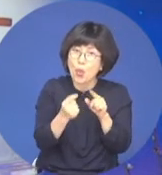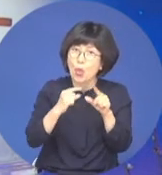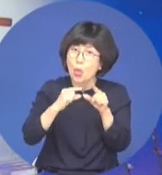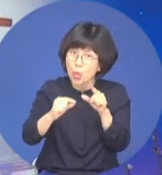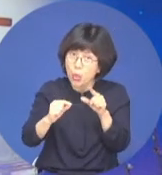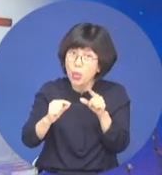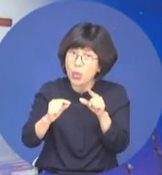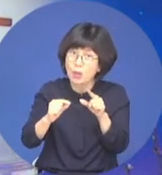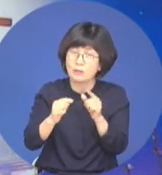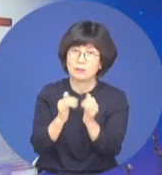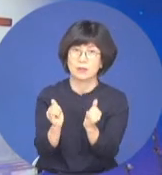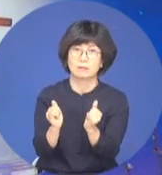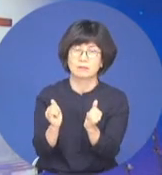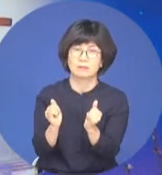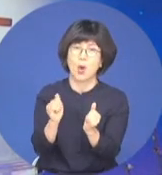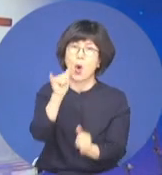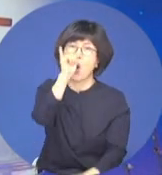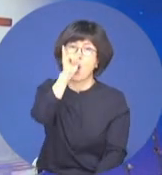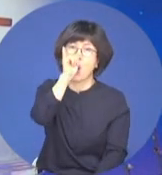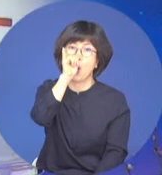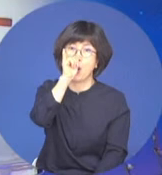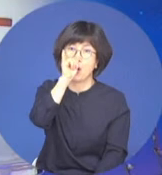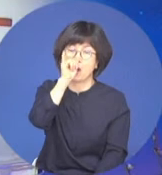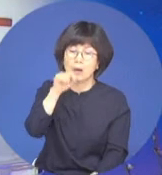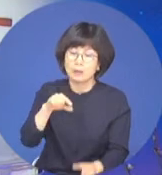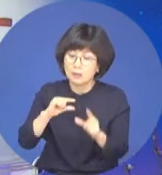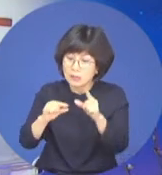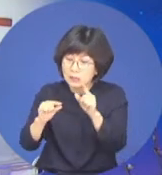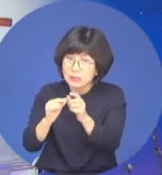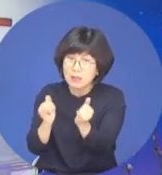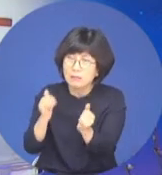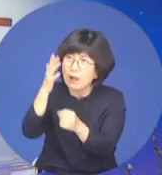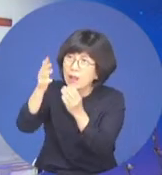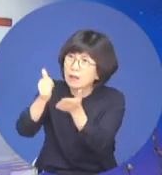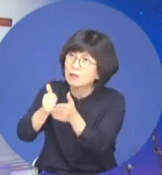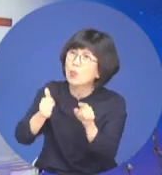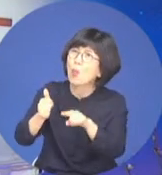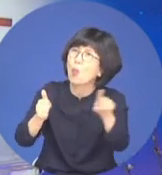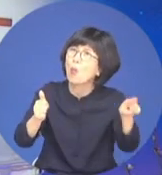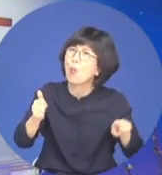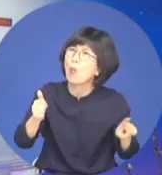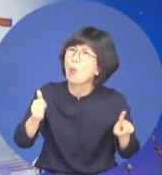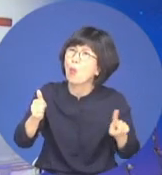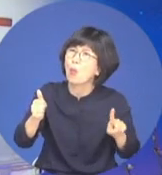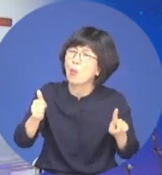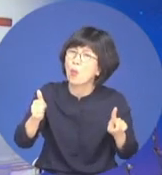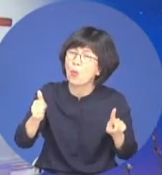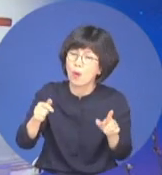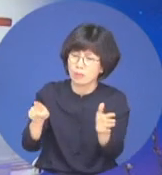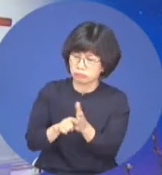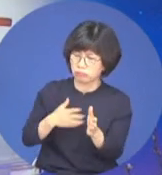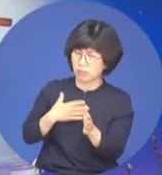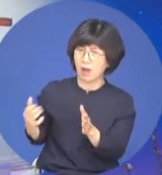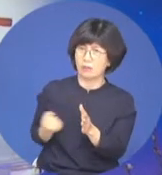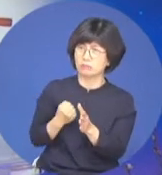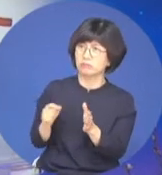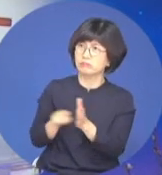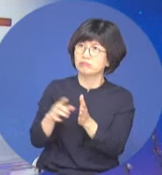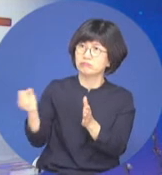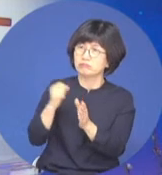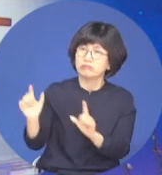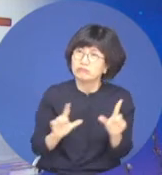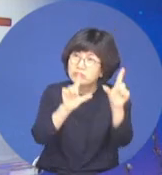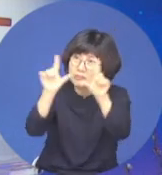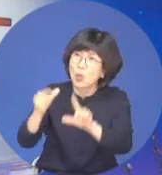질문을 하는 것입니다. 하나님, 아 이게 도대체 뭡니까? 예? 믿음으로 살고자 하고 하나님을 의지하고 살고자